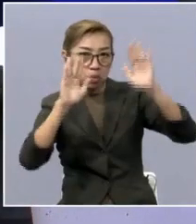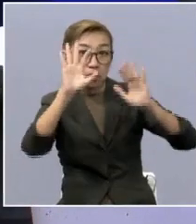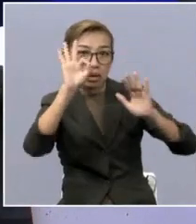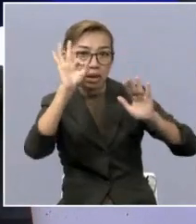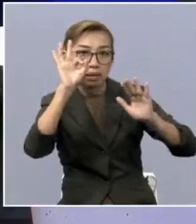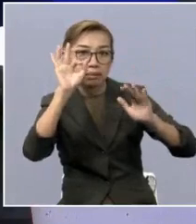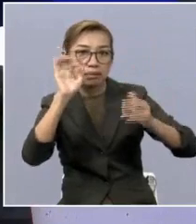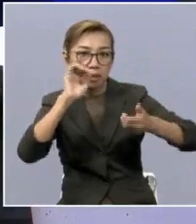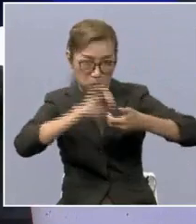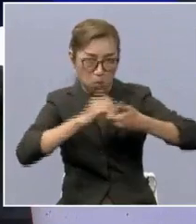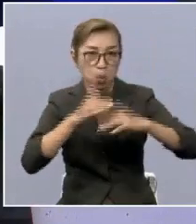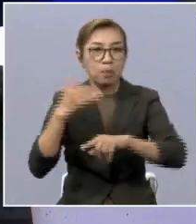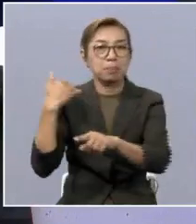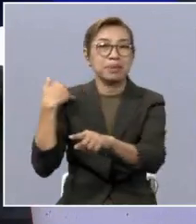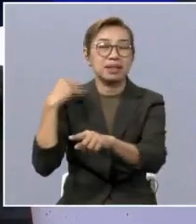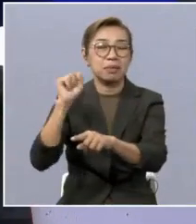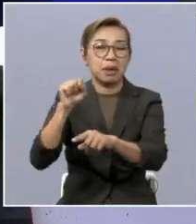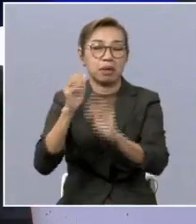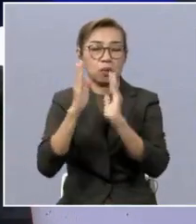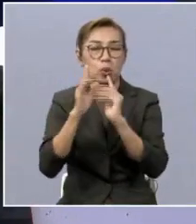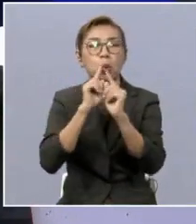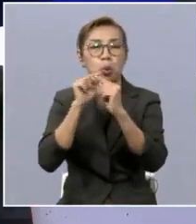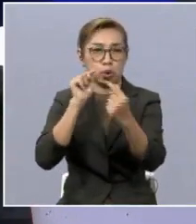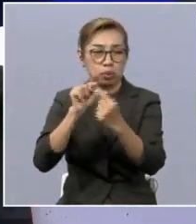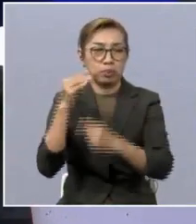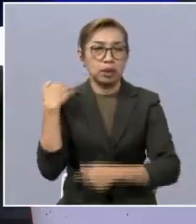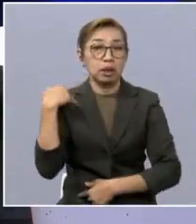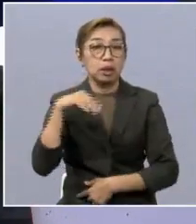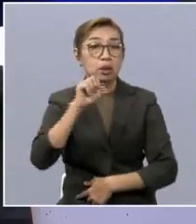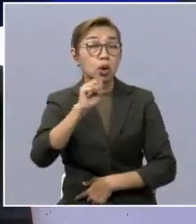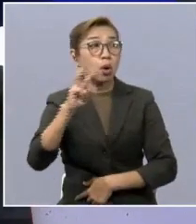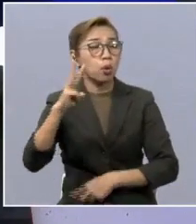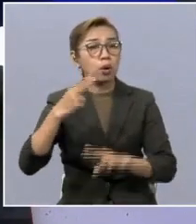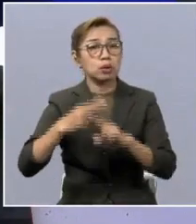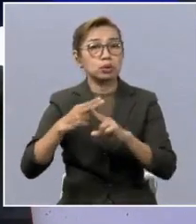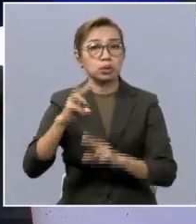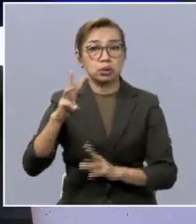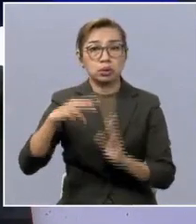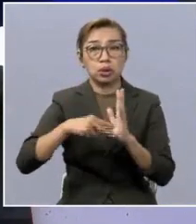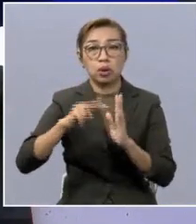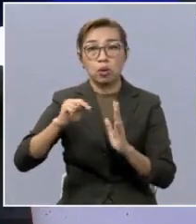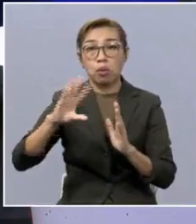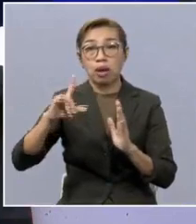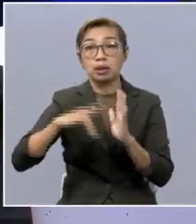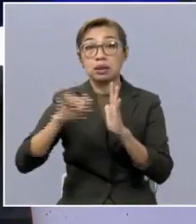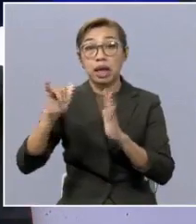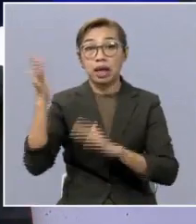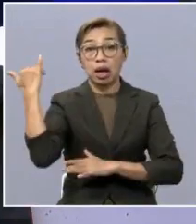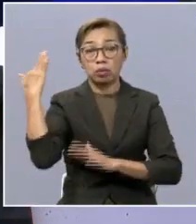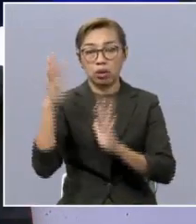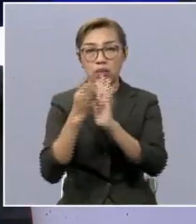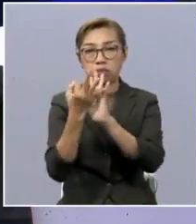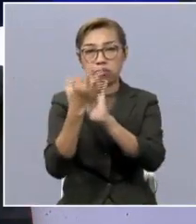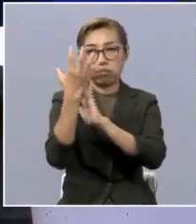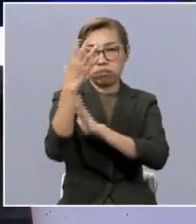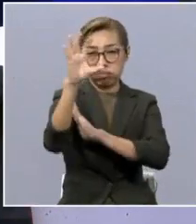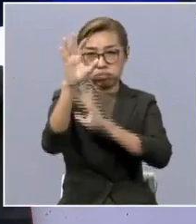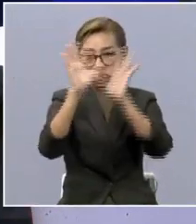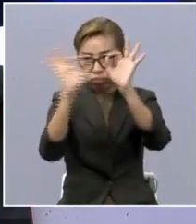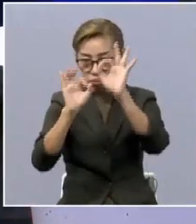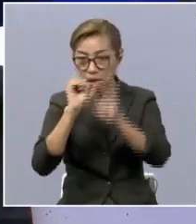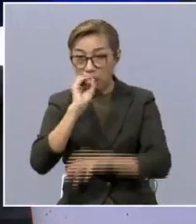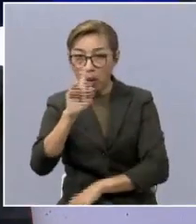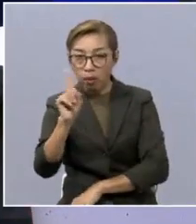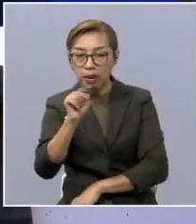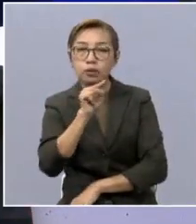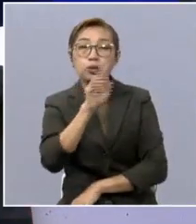ครับที่คุณวันชัยศรสิริสวเนี่ยได้แสดงความคิดเห็นโพสต์เอาไว้ใน Facebook เนี่ยนะครับทำนองที่ว่าถ้าเกิดเพื่อไท